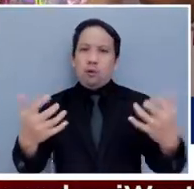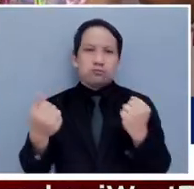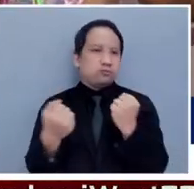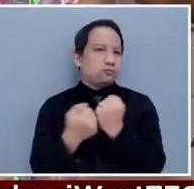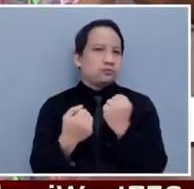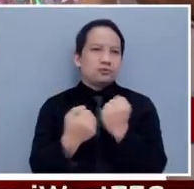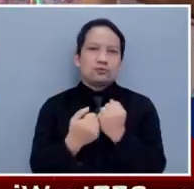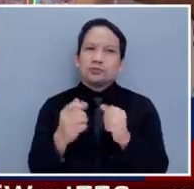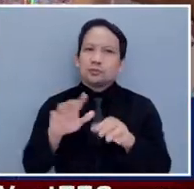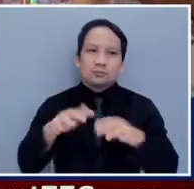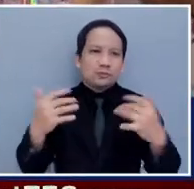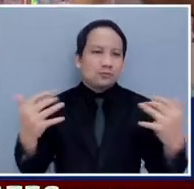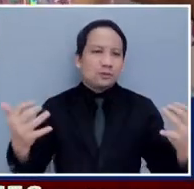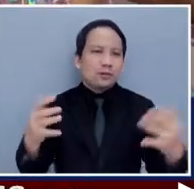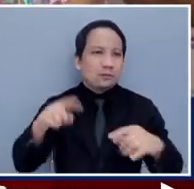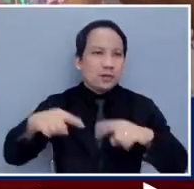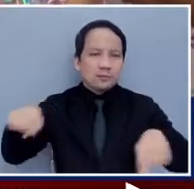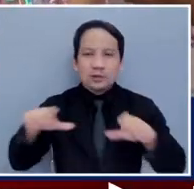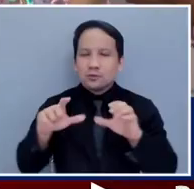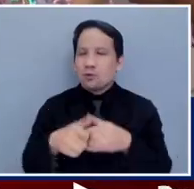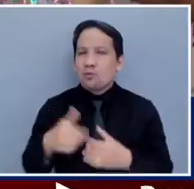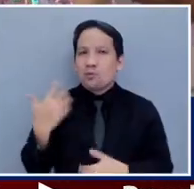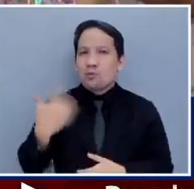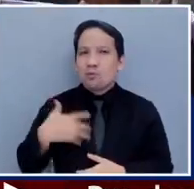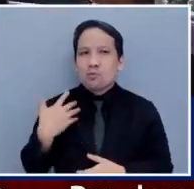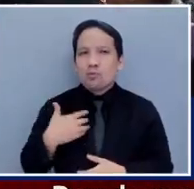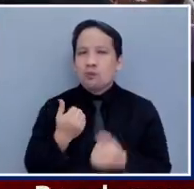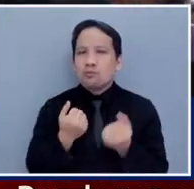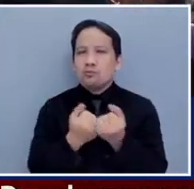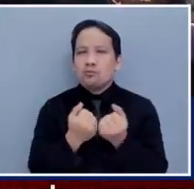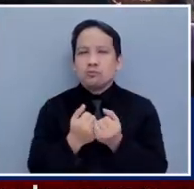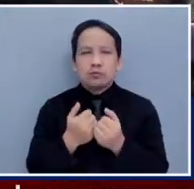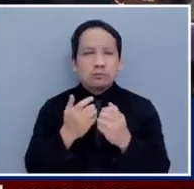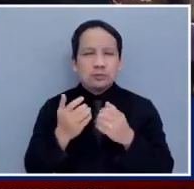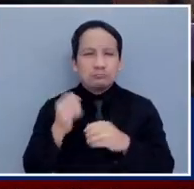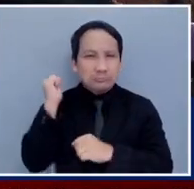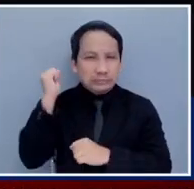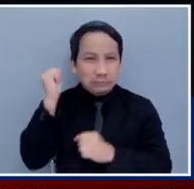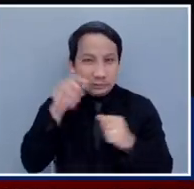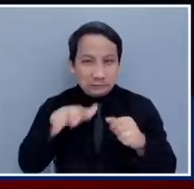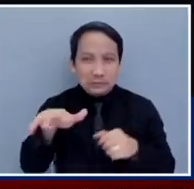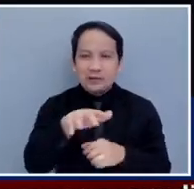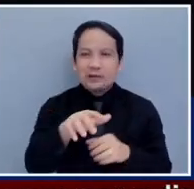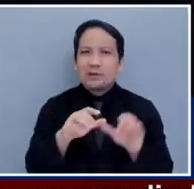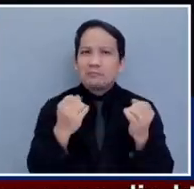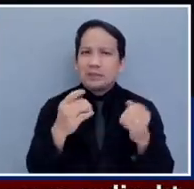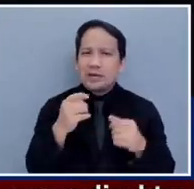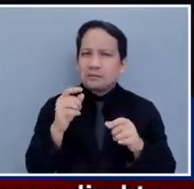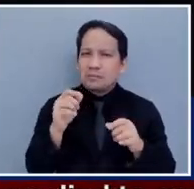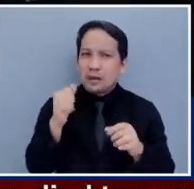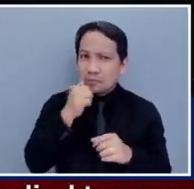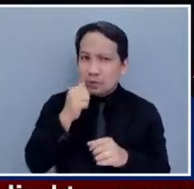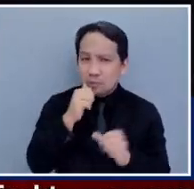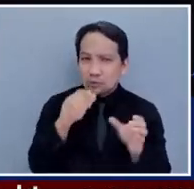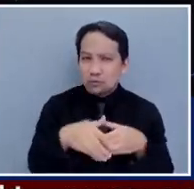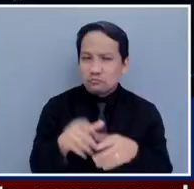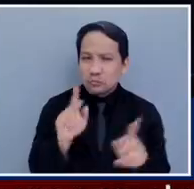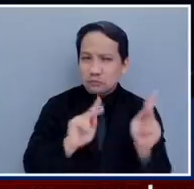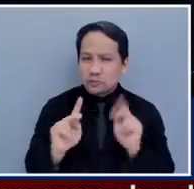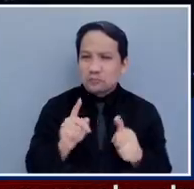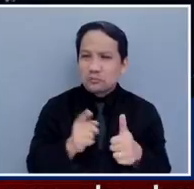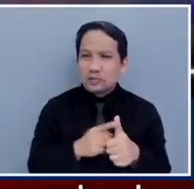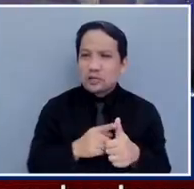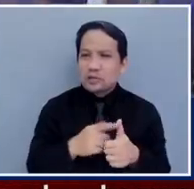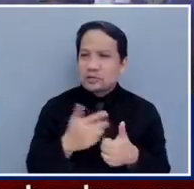yung ibang supporters po ng ibang groups, grabe din sila sumuport po sa amin. Bukod sa girl groups, marami pang nag-perform on stage gaya ng Press